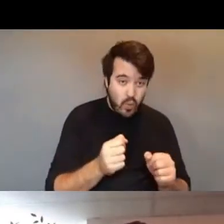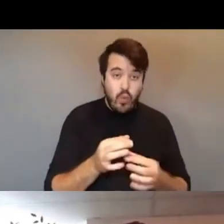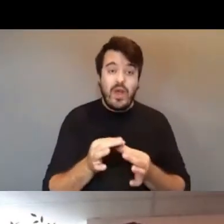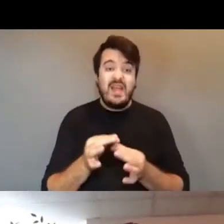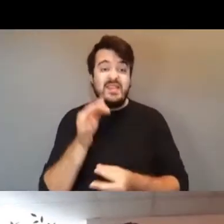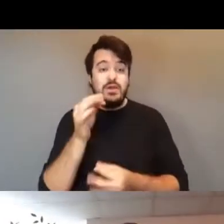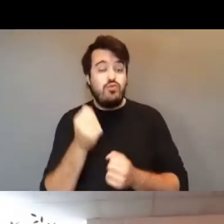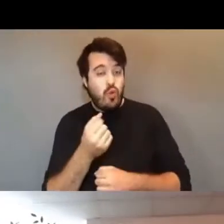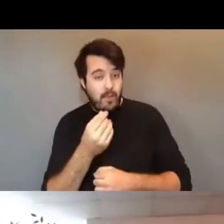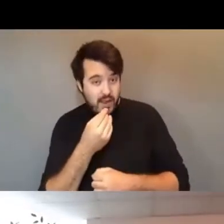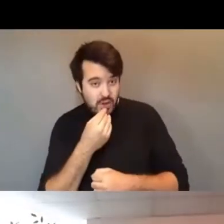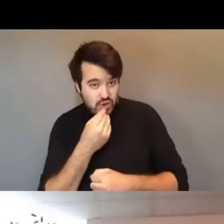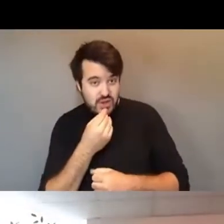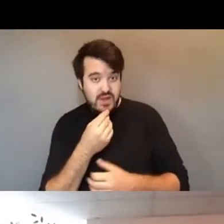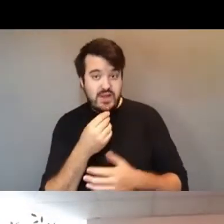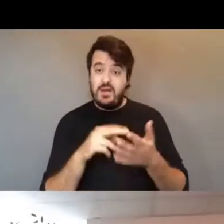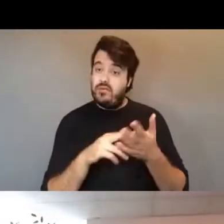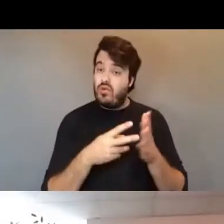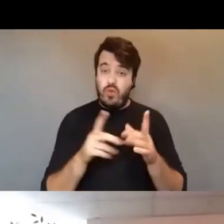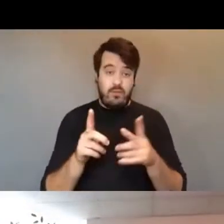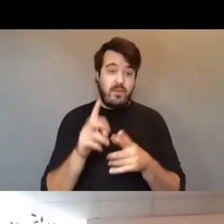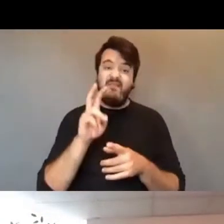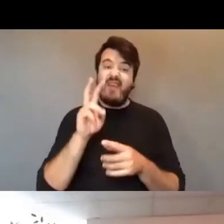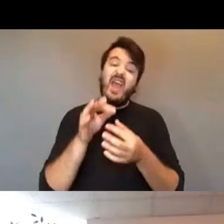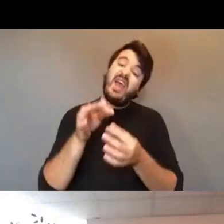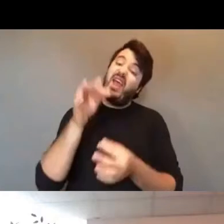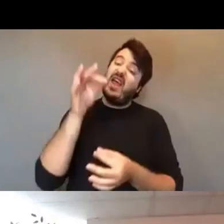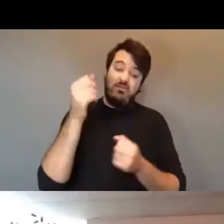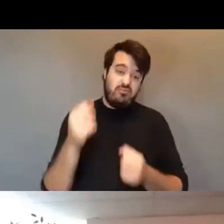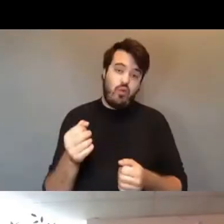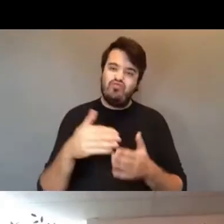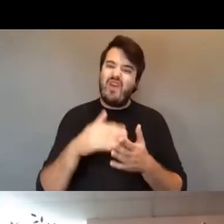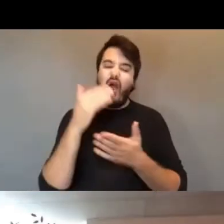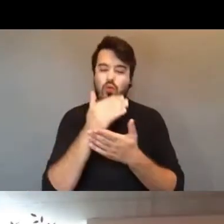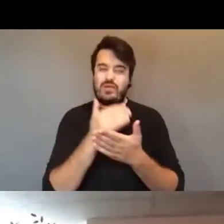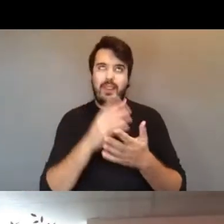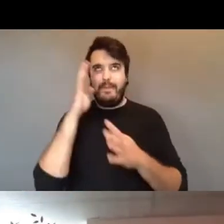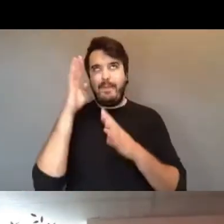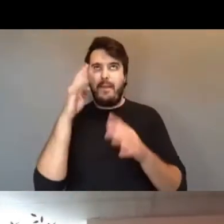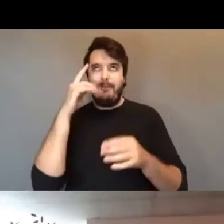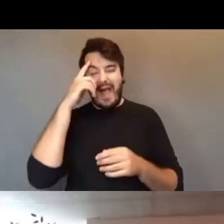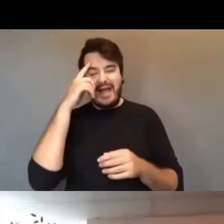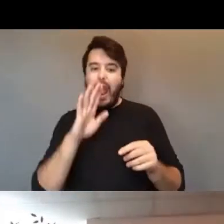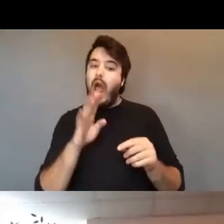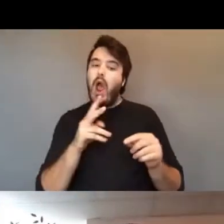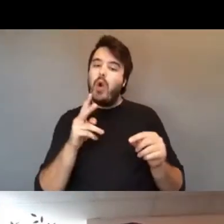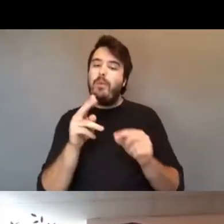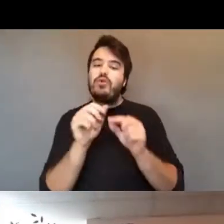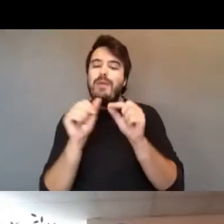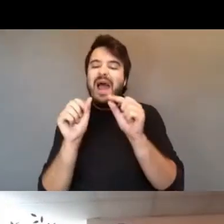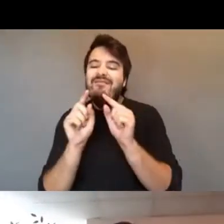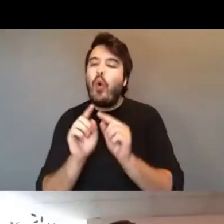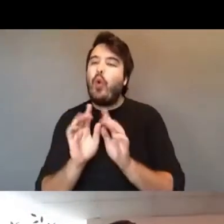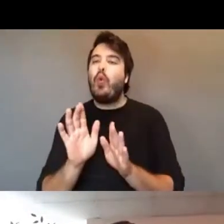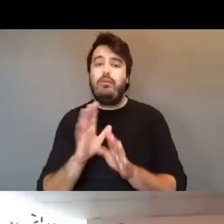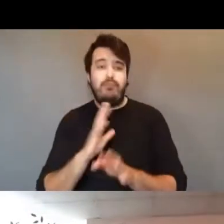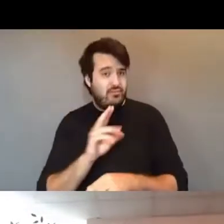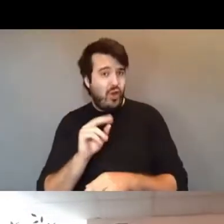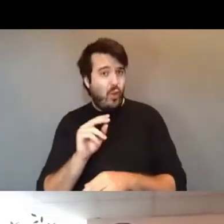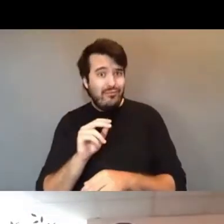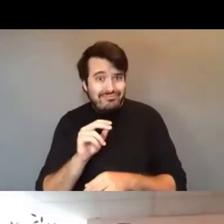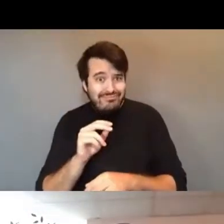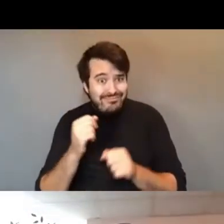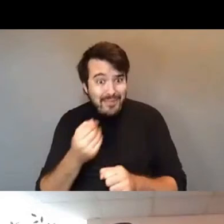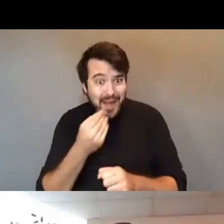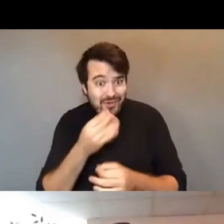tiges. Donc, même le bout vert, là, souvent dans des recettes, on va imaginer, on va penser, on coupe juste les feuilles. Eh bien non,